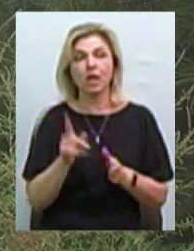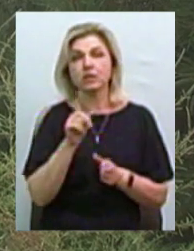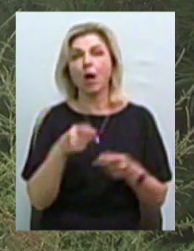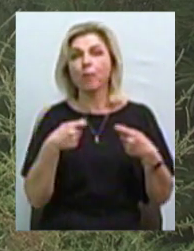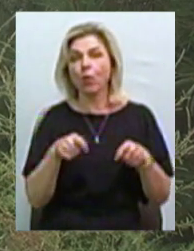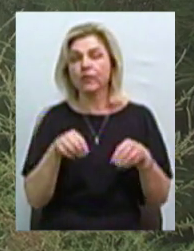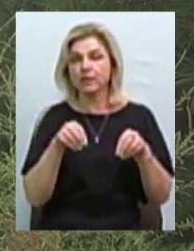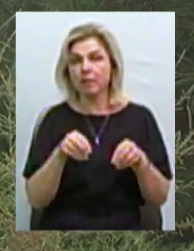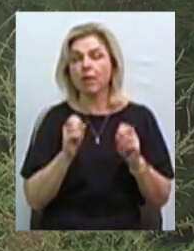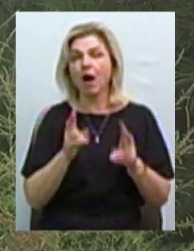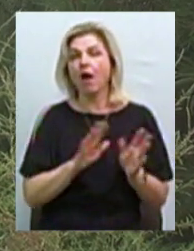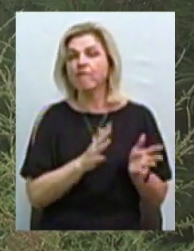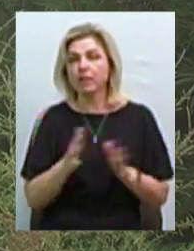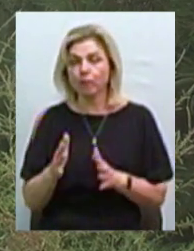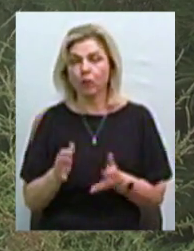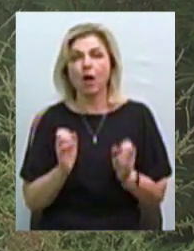воно відбудеться,